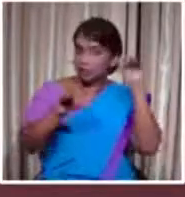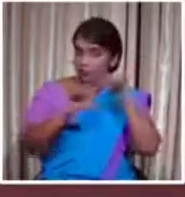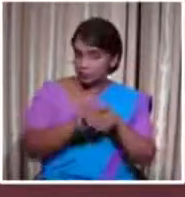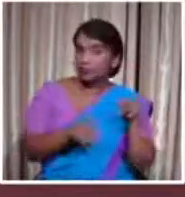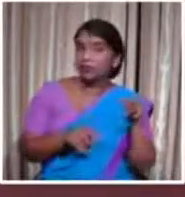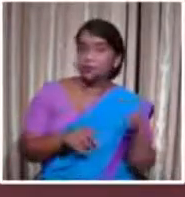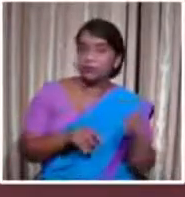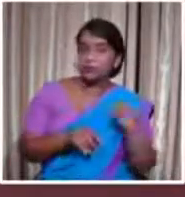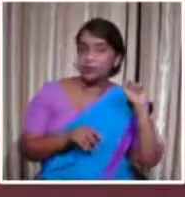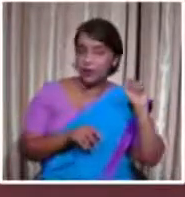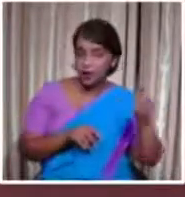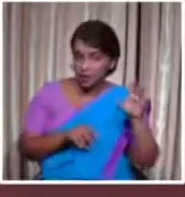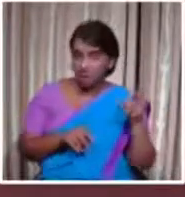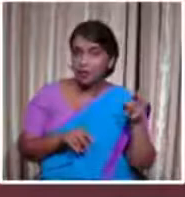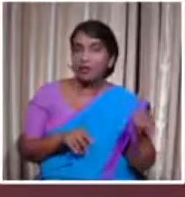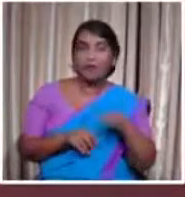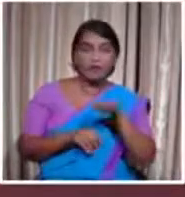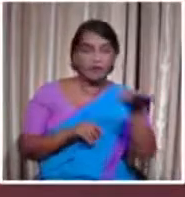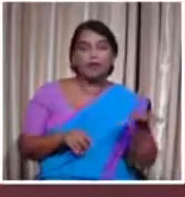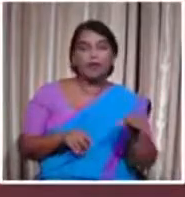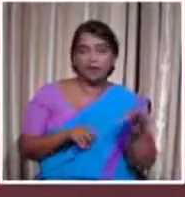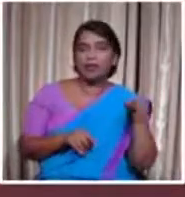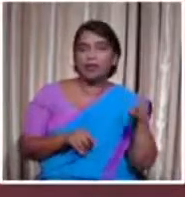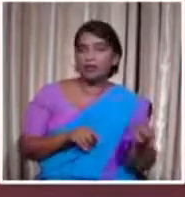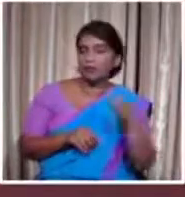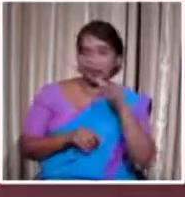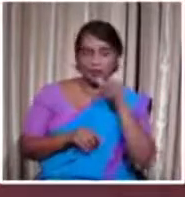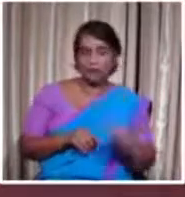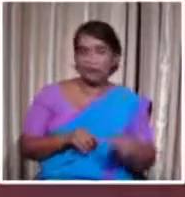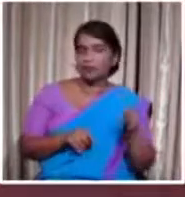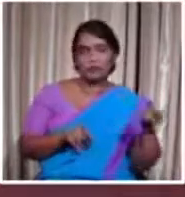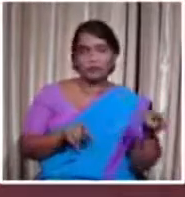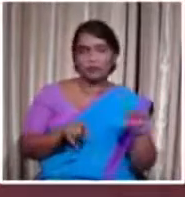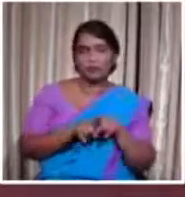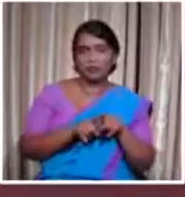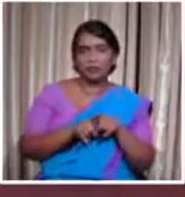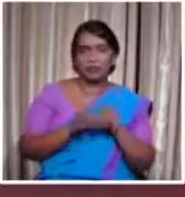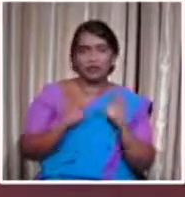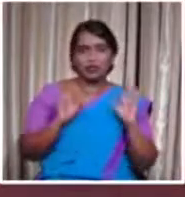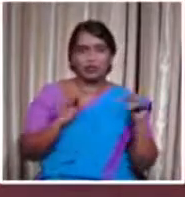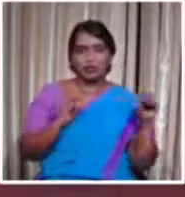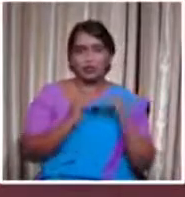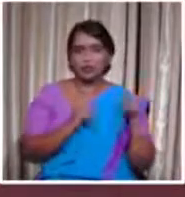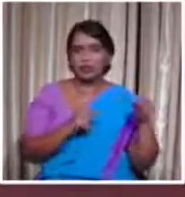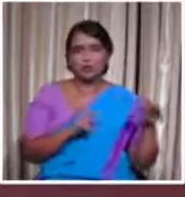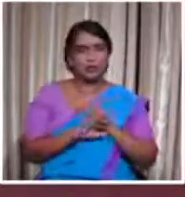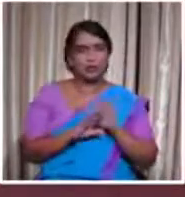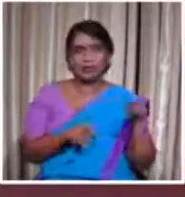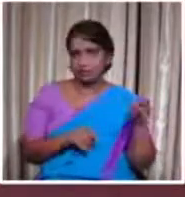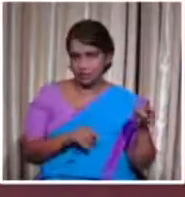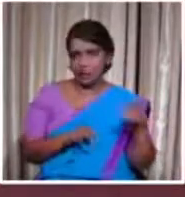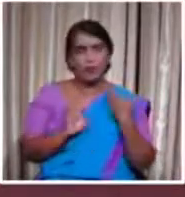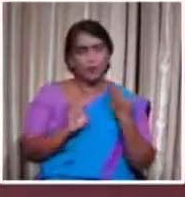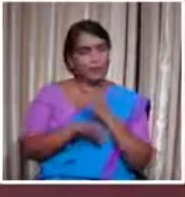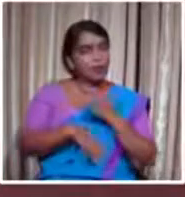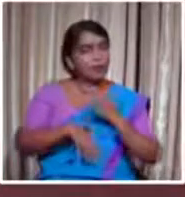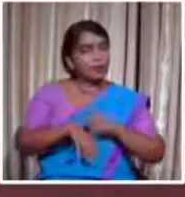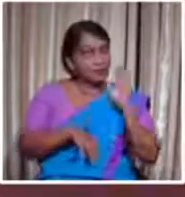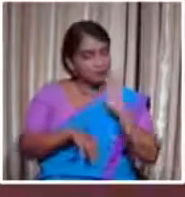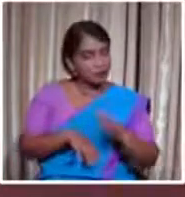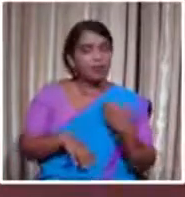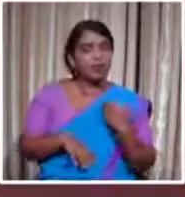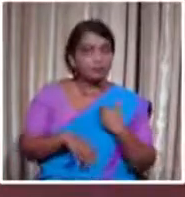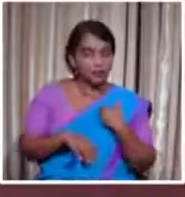ස්ථානයේ ලෙස නම් කර ඇති භූමිය ඒ සඳහා කිසිදු ආකාරයකින් සුදුසු ස්ථානයක් නොවන බව පසුගිය කාලය තුලදී